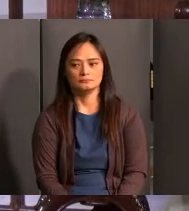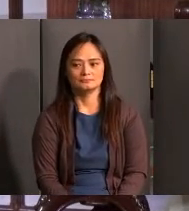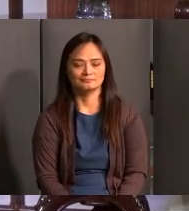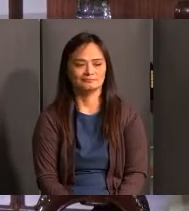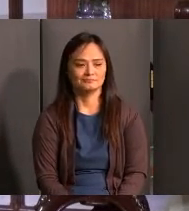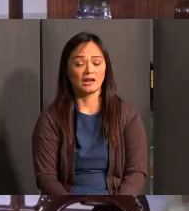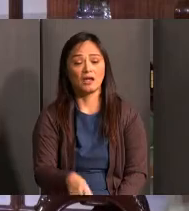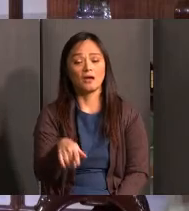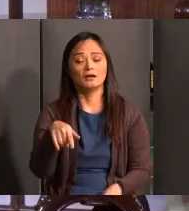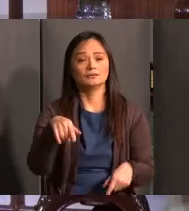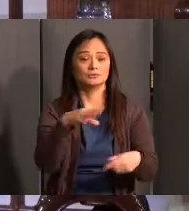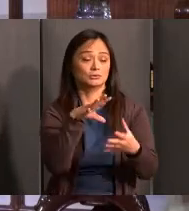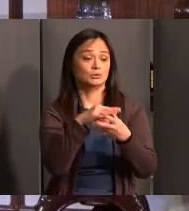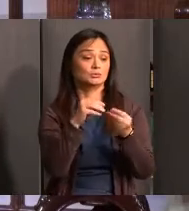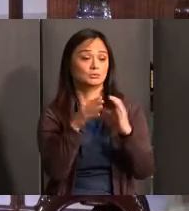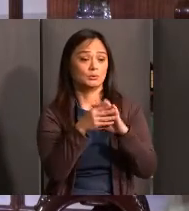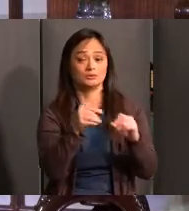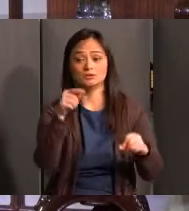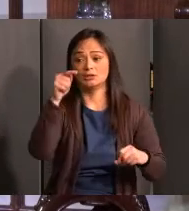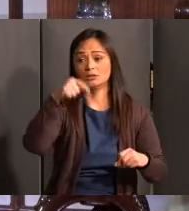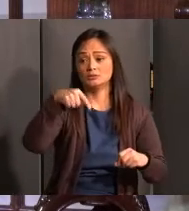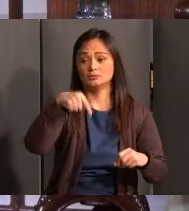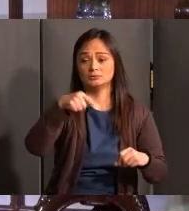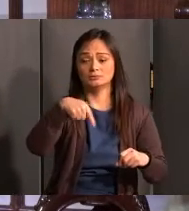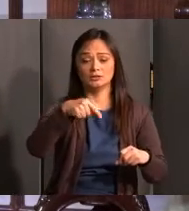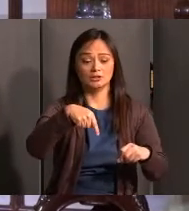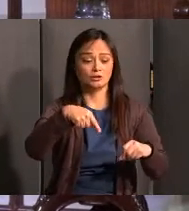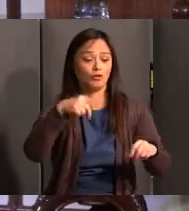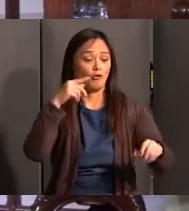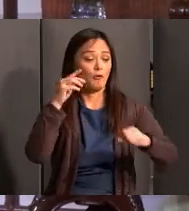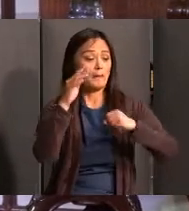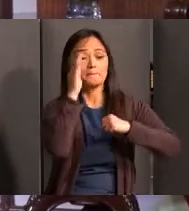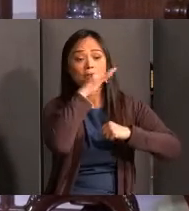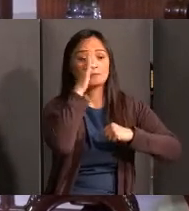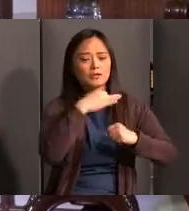Gusto ng ginhawang buhay. Pero ginagawa ba natin yung parte natin?